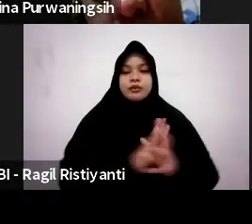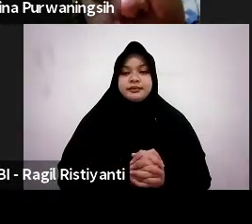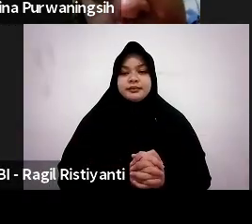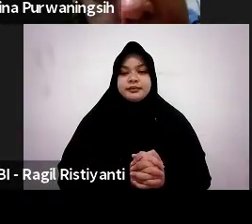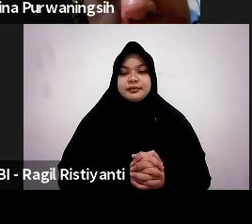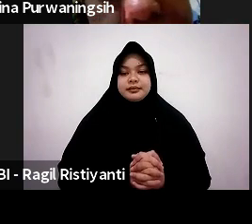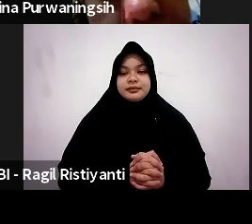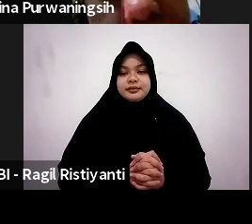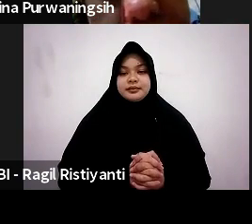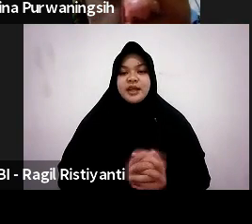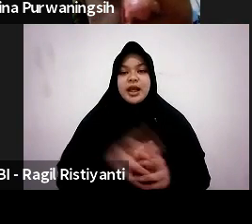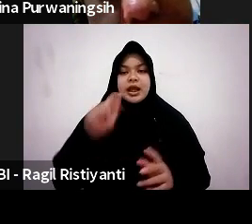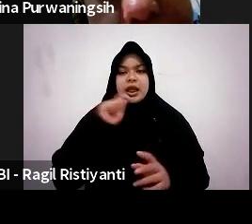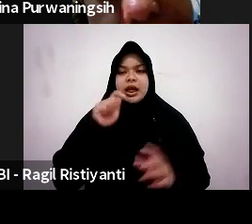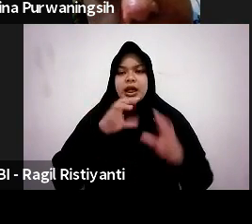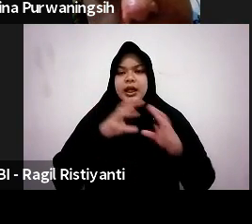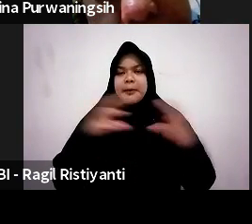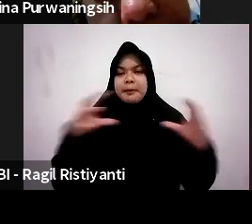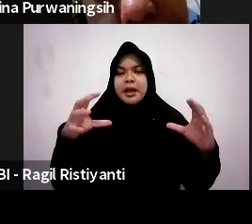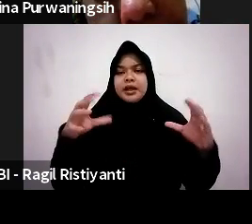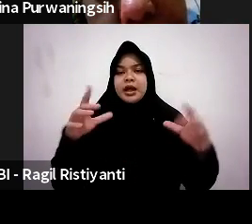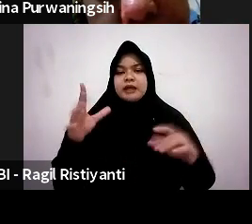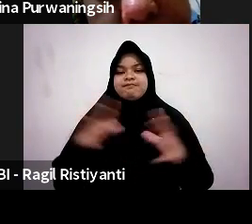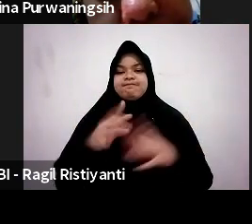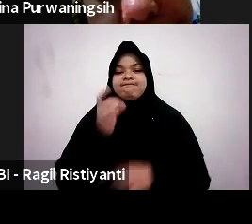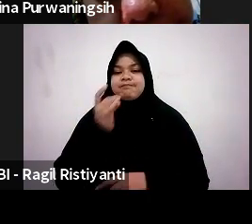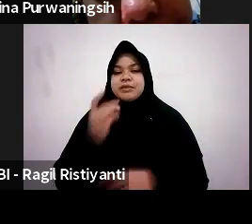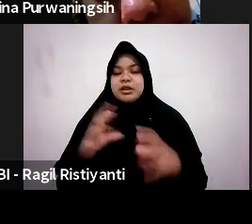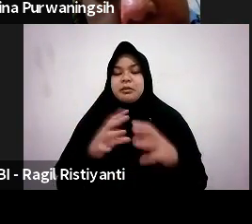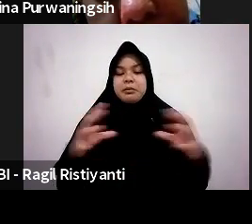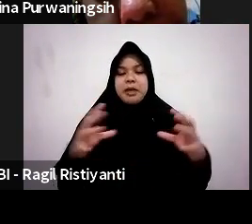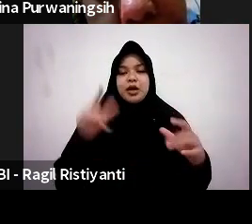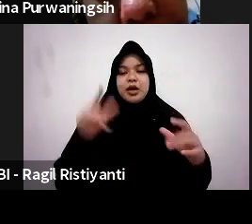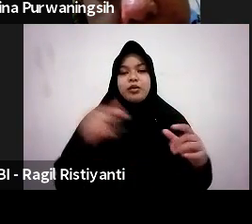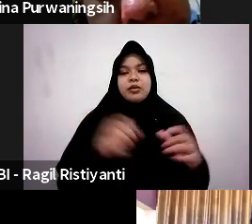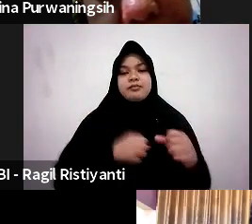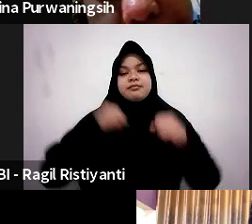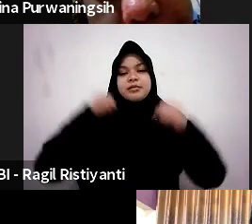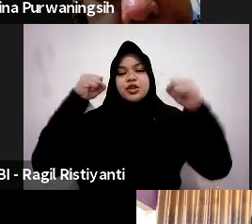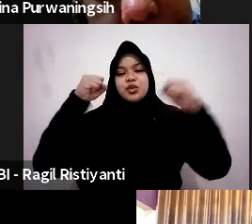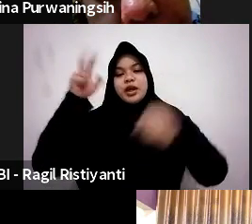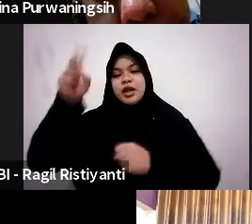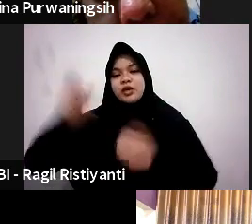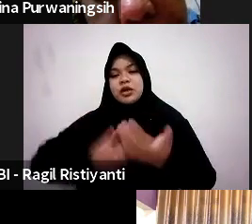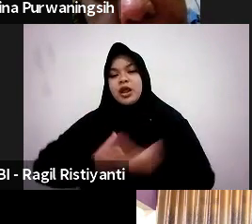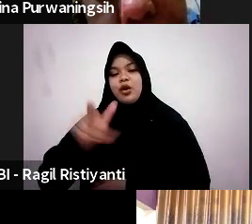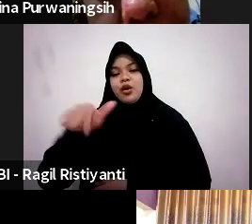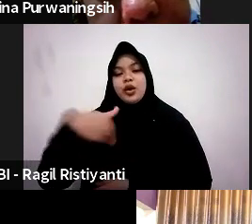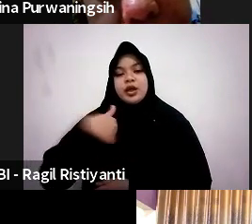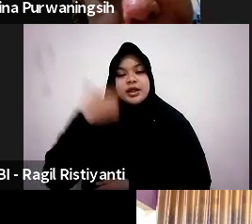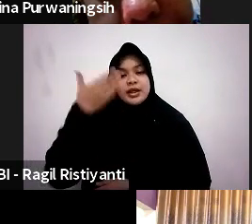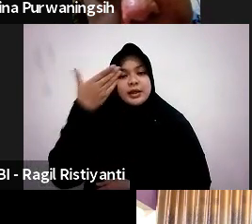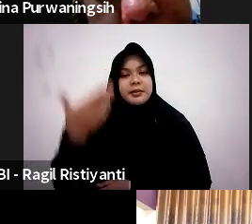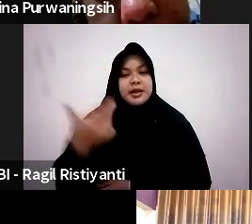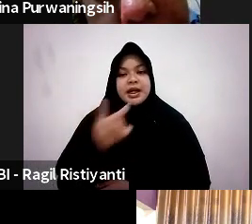ternyata banyak hal banyak pesan yang kita tangkap bahwa banyak perjuangan yang harus dilalui Lalu bagaimana dengan